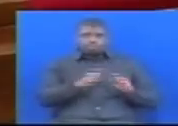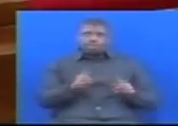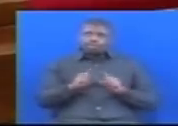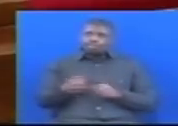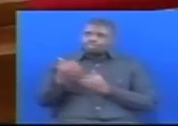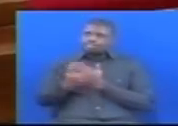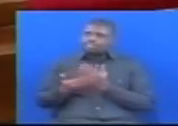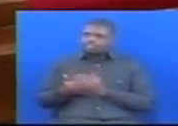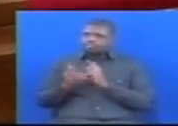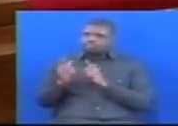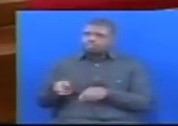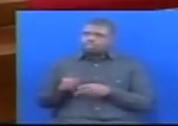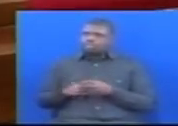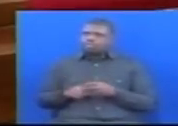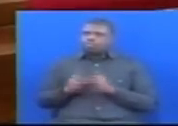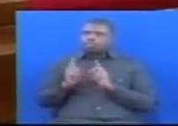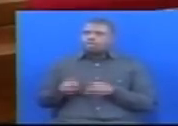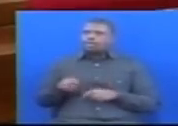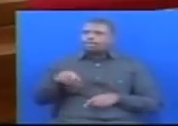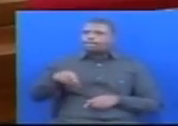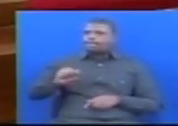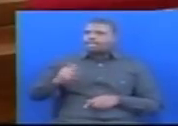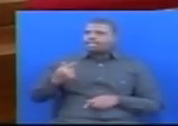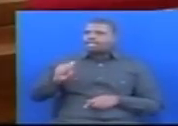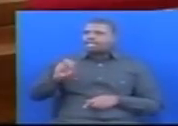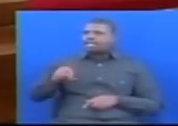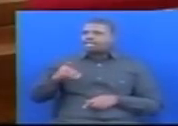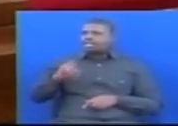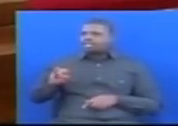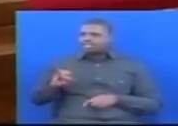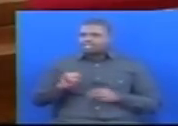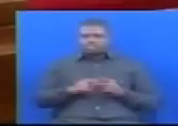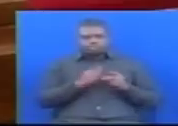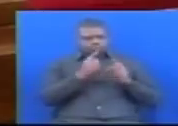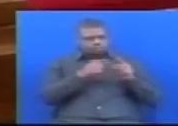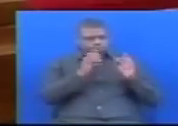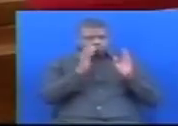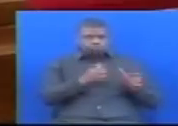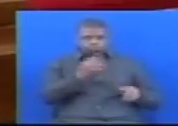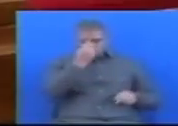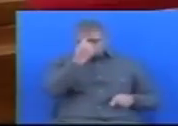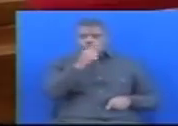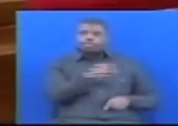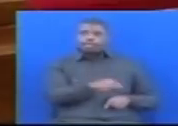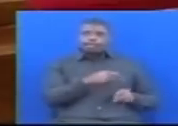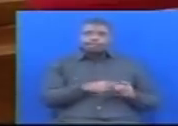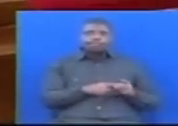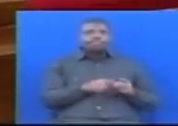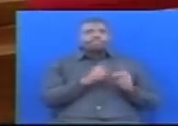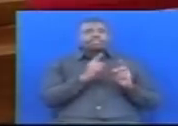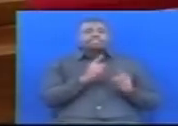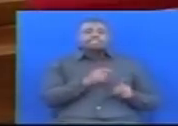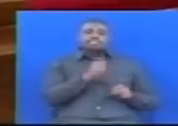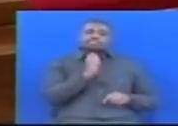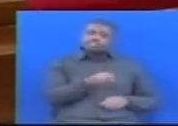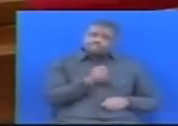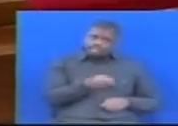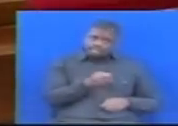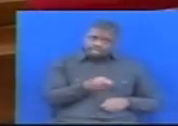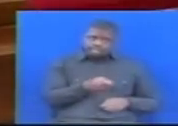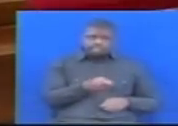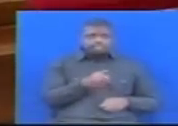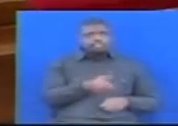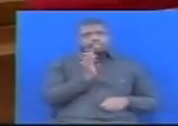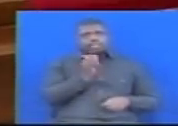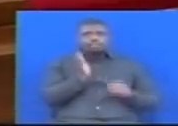nchini vikiwemo chuo cha walimu Patandi na chuo kikuu Dodoma. Mheshimiwa Spika, serikali imekamilisha upanuzi wa